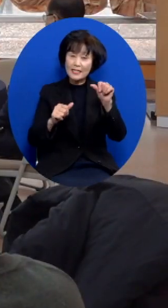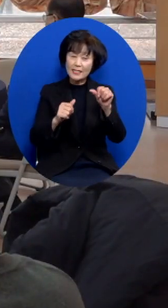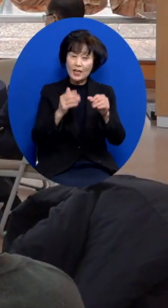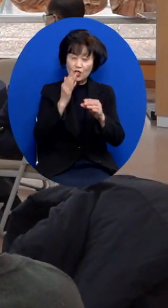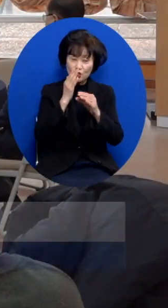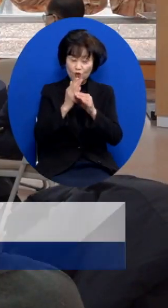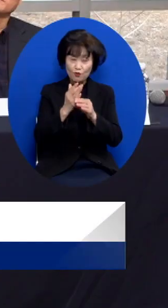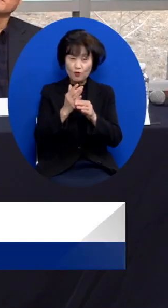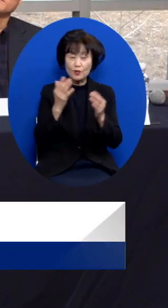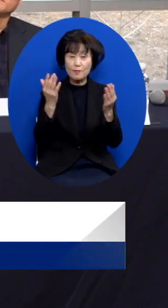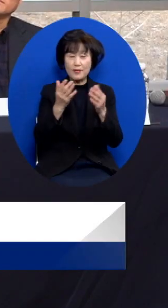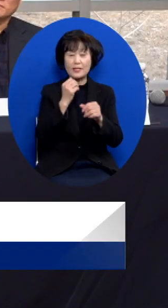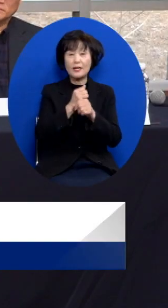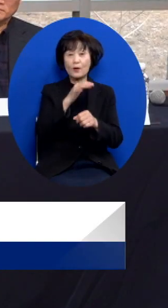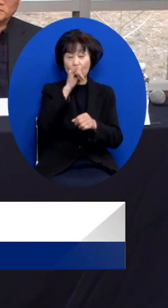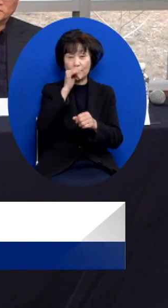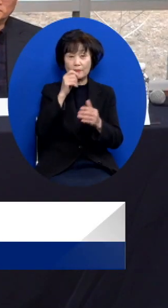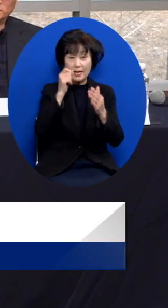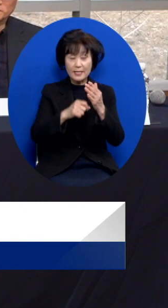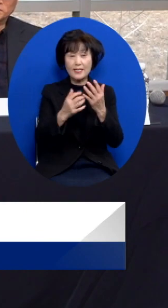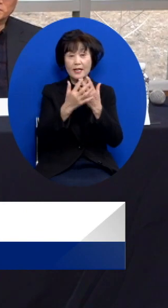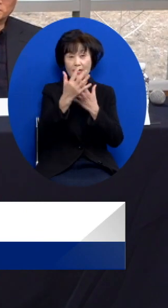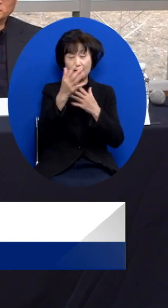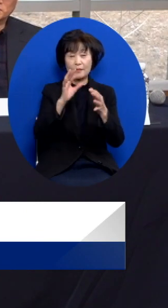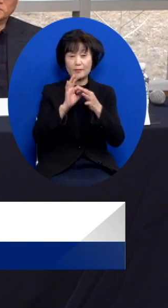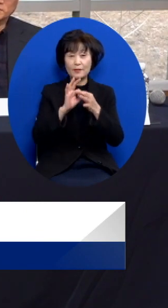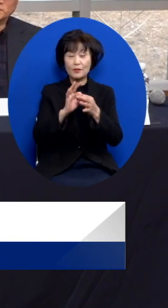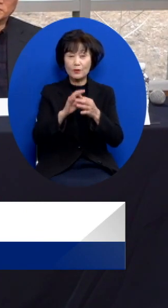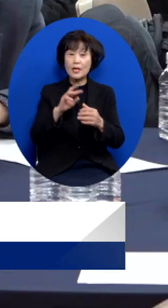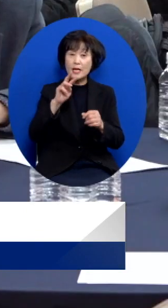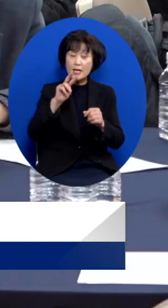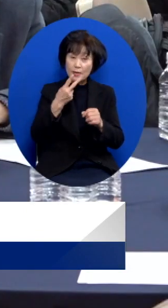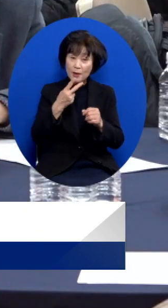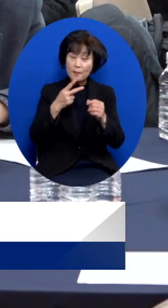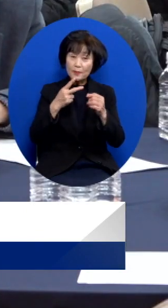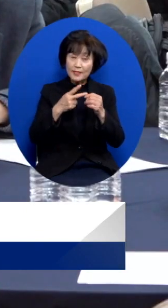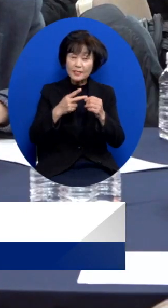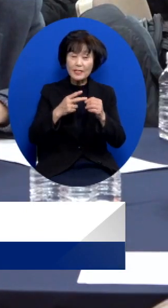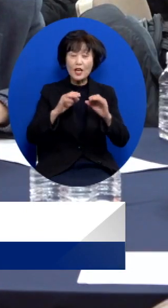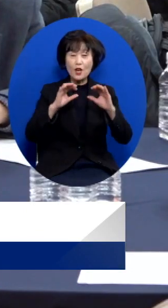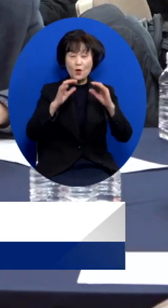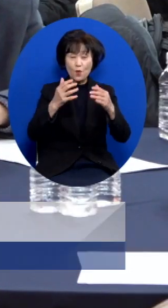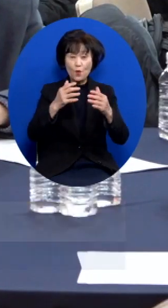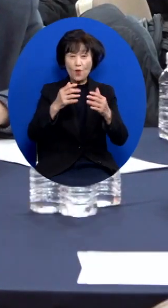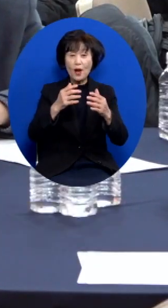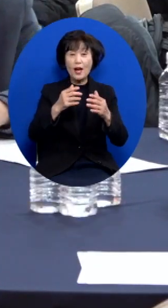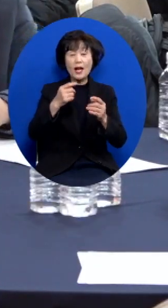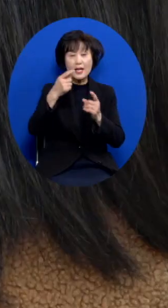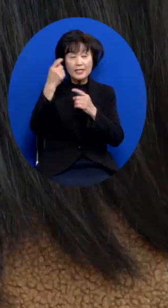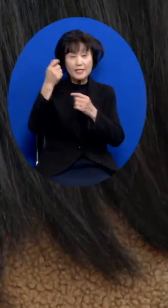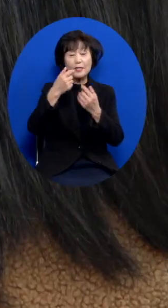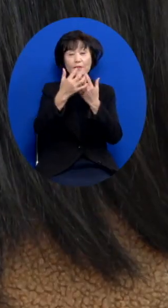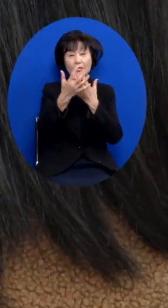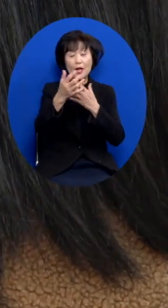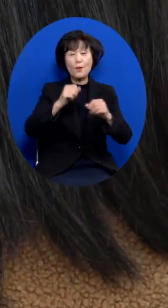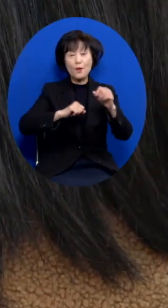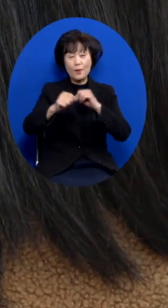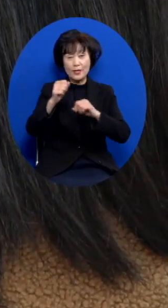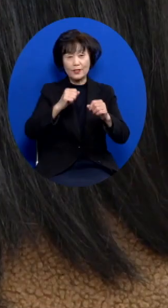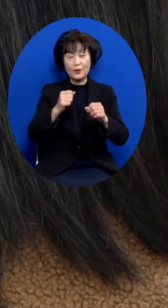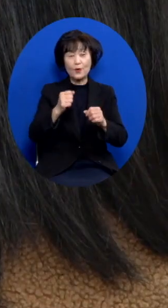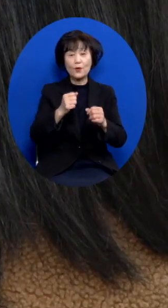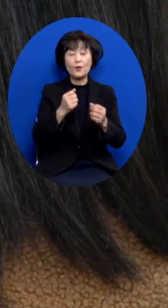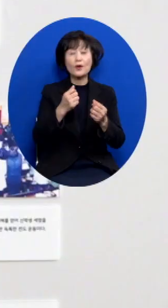선교회는 최근 기자간담회를 통해 200번째 국가선교 기념 대회의 의미와 활동을 소개했습니다